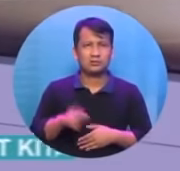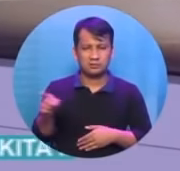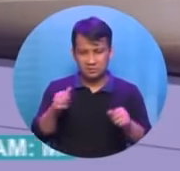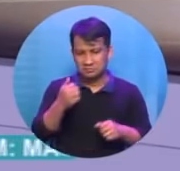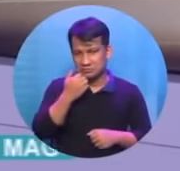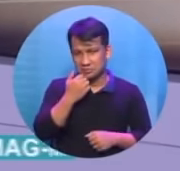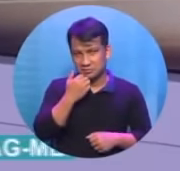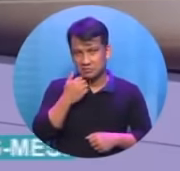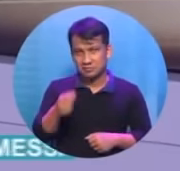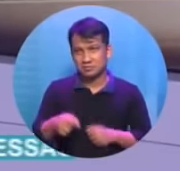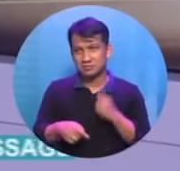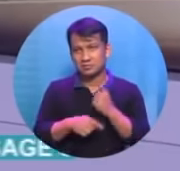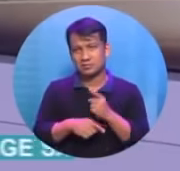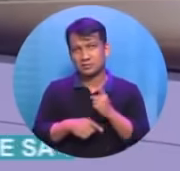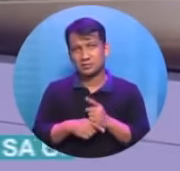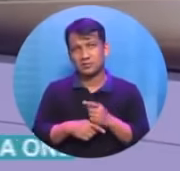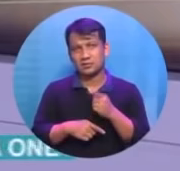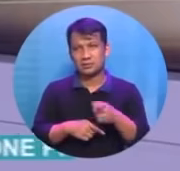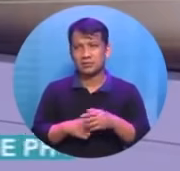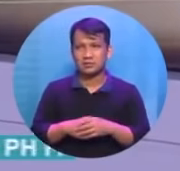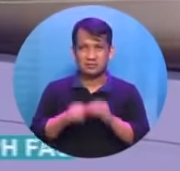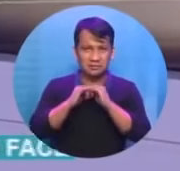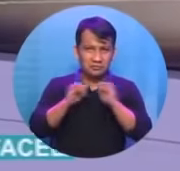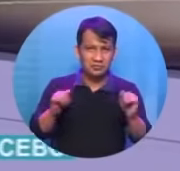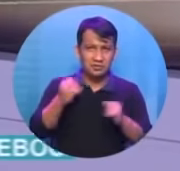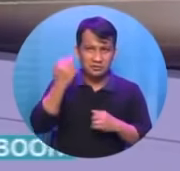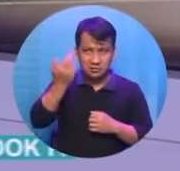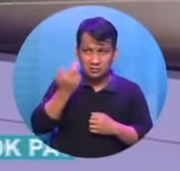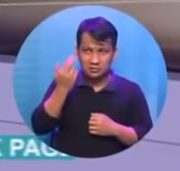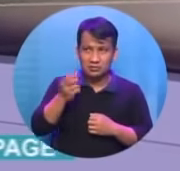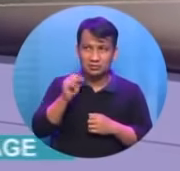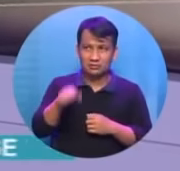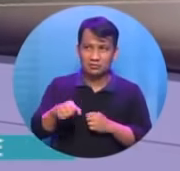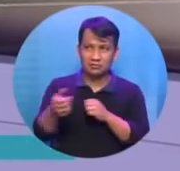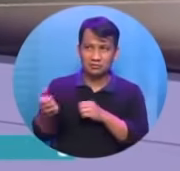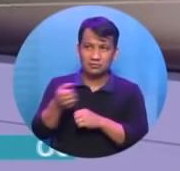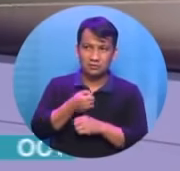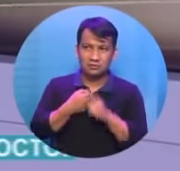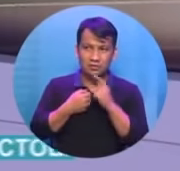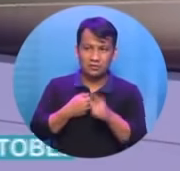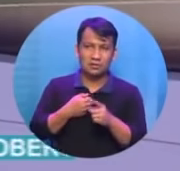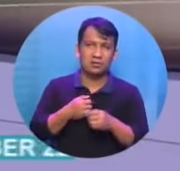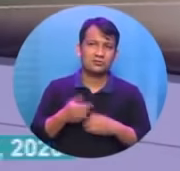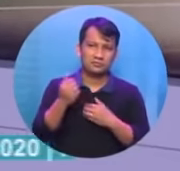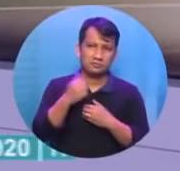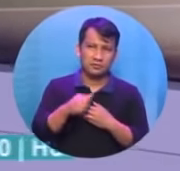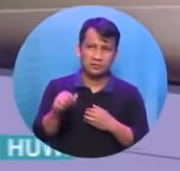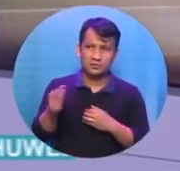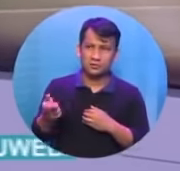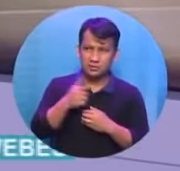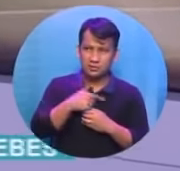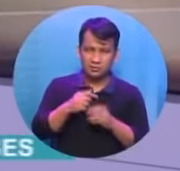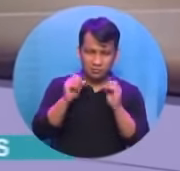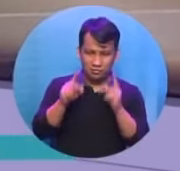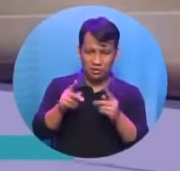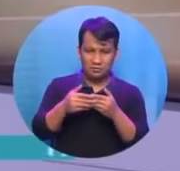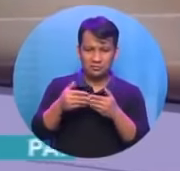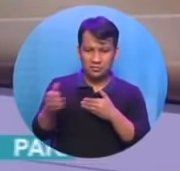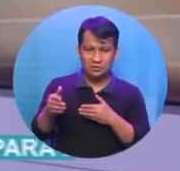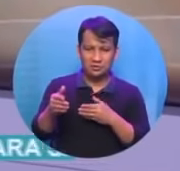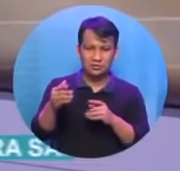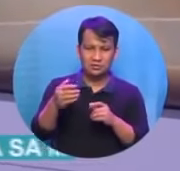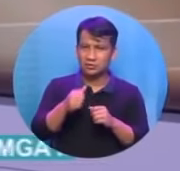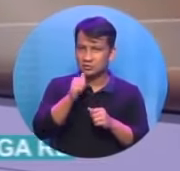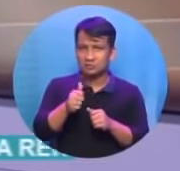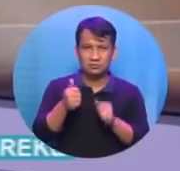pa rin, sir. Opo. Diba alam, po, alam. Hindi pwedeng gawing excuse yan. Opo, sir. Diba? So anyway, nandun na tayo. So, nag-violate na